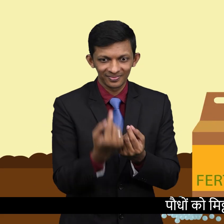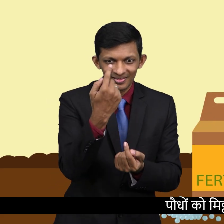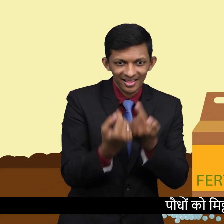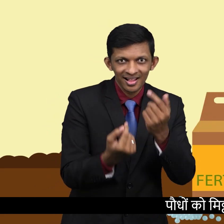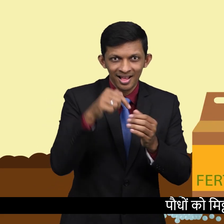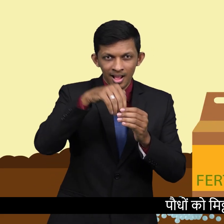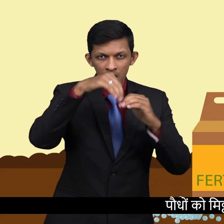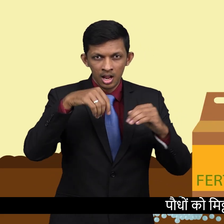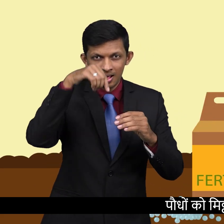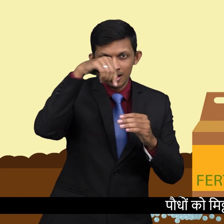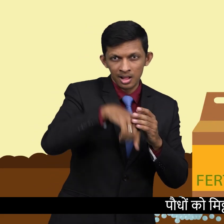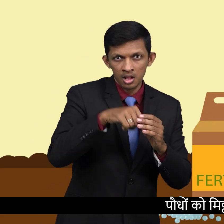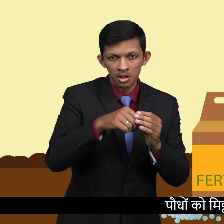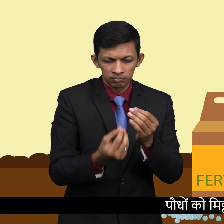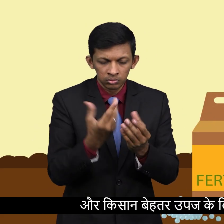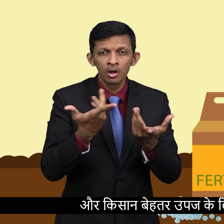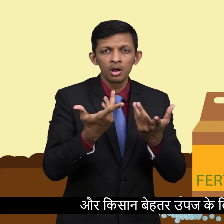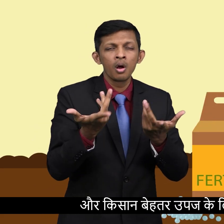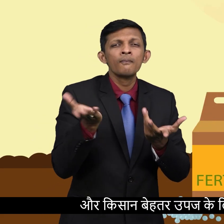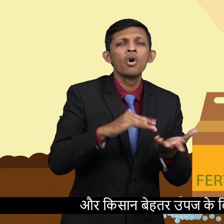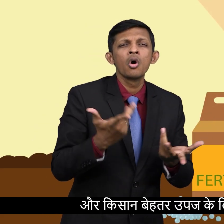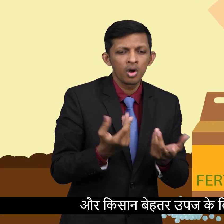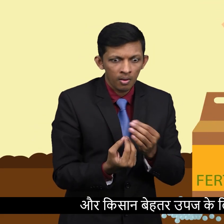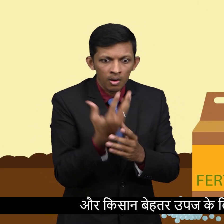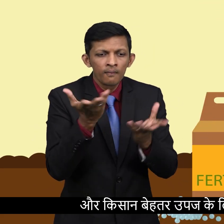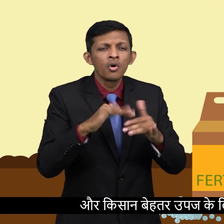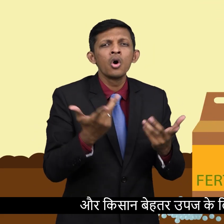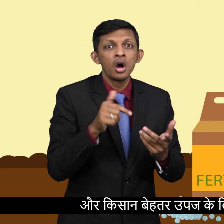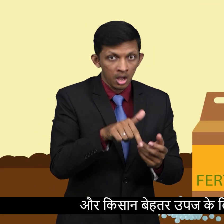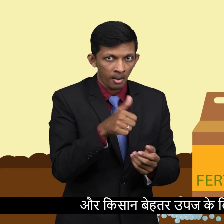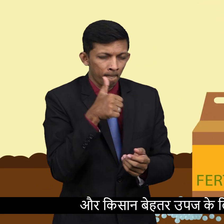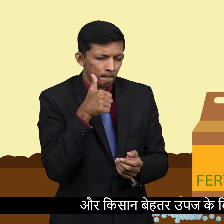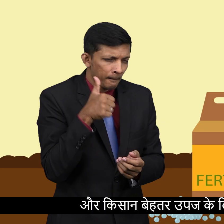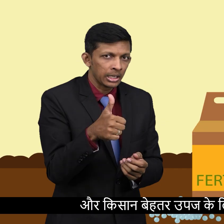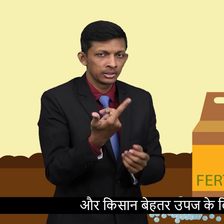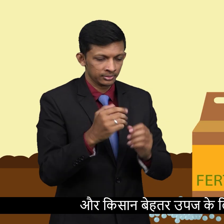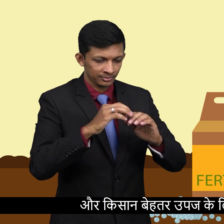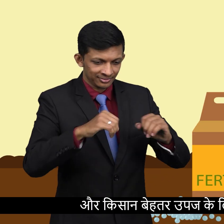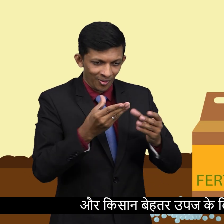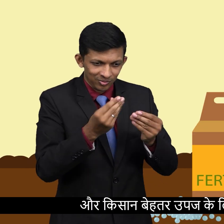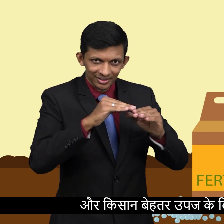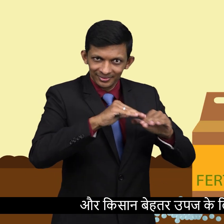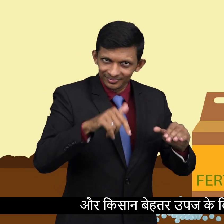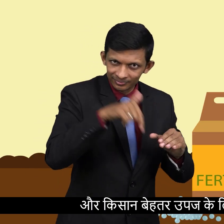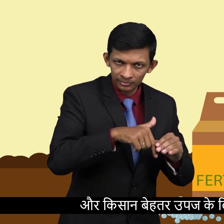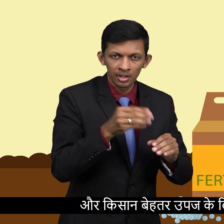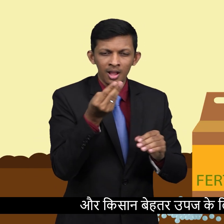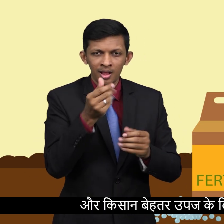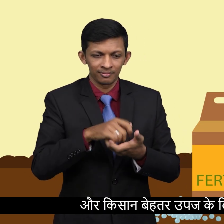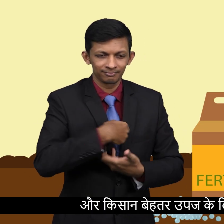पौधों को मिट्टी से पोषक तत्व मिलते हैं और किसान बेहतर उपज के लिए खाद और उर्वरकों का उपयोग करते